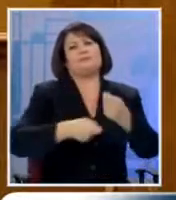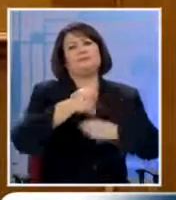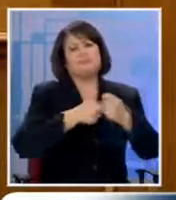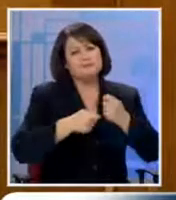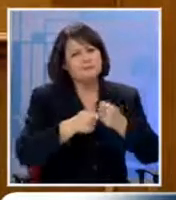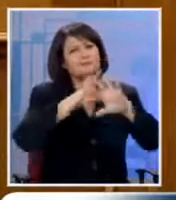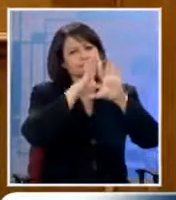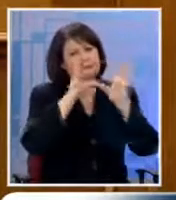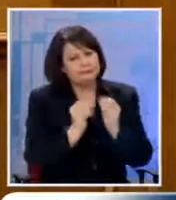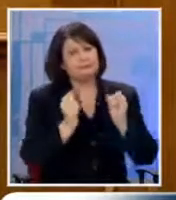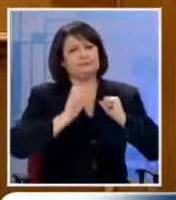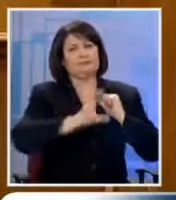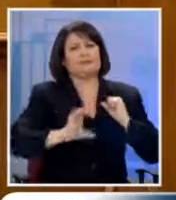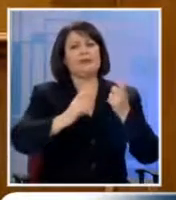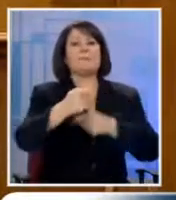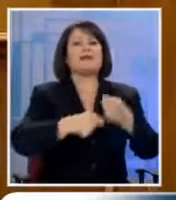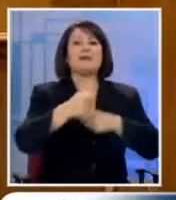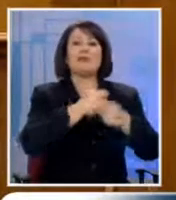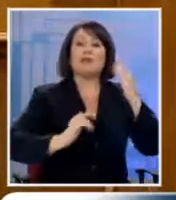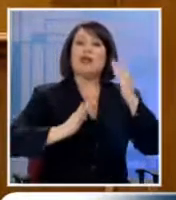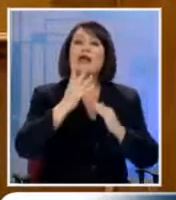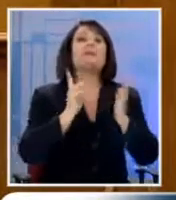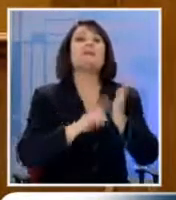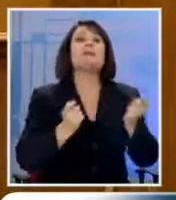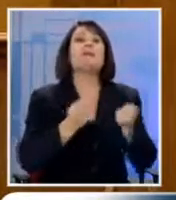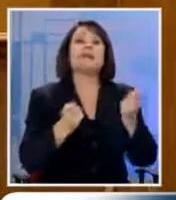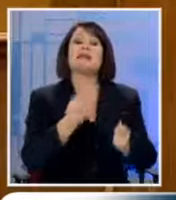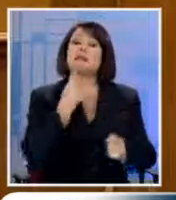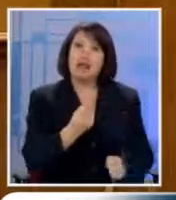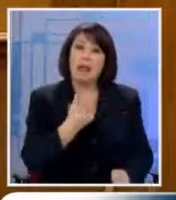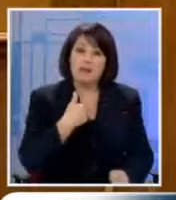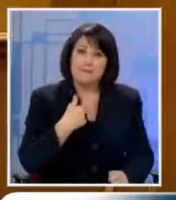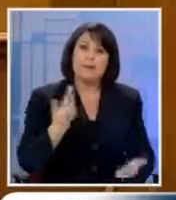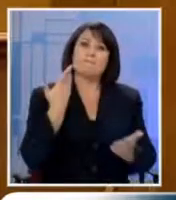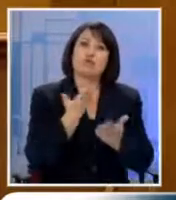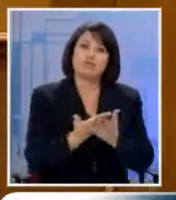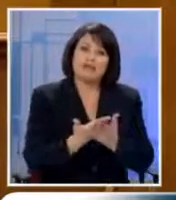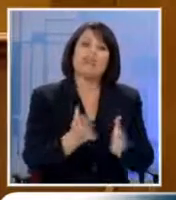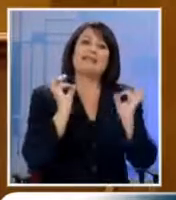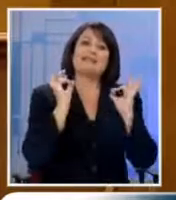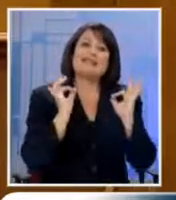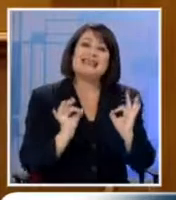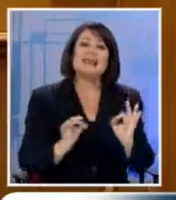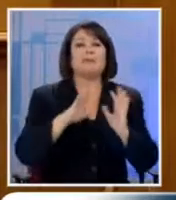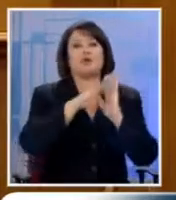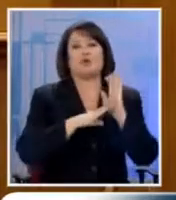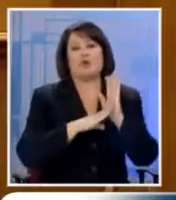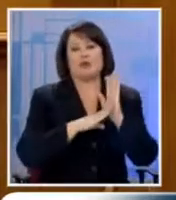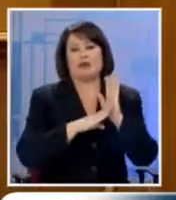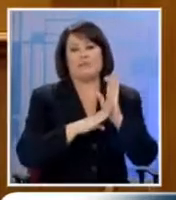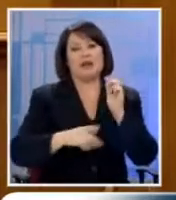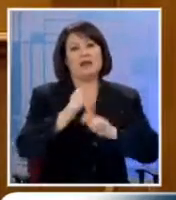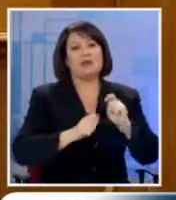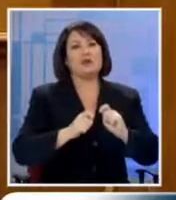της συλλογικής τουριστικής επιχειρηματικότητας. Εμείς επιμένουμε και προτείνουμε συγκεκριμένα, έχουμε πρόγραμμα για την ίδρυση του